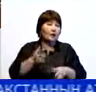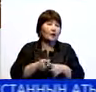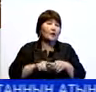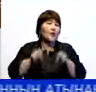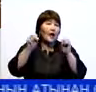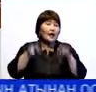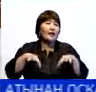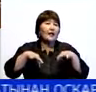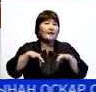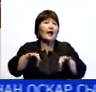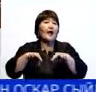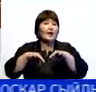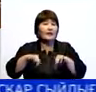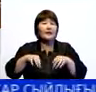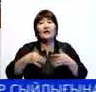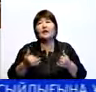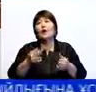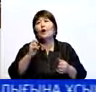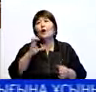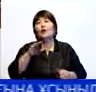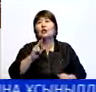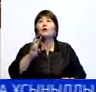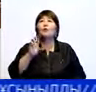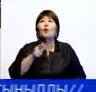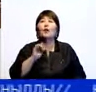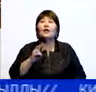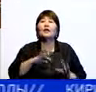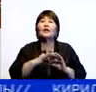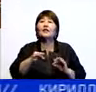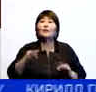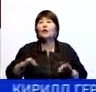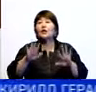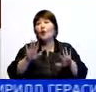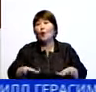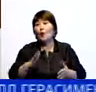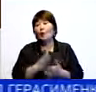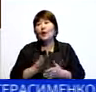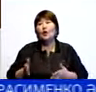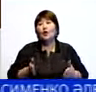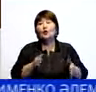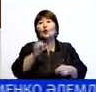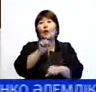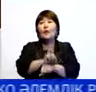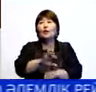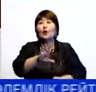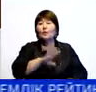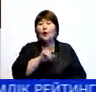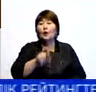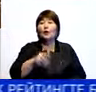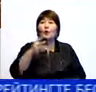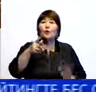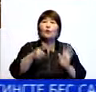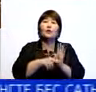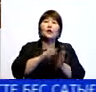арнайы техникалары Қосшар немесе бүгін елді мекеніне қойылып, жол байлау болған уақытта ол жер